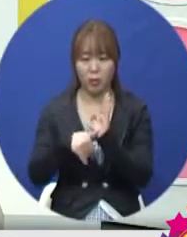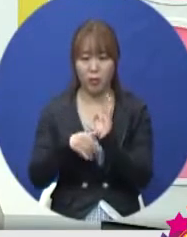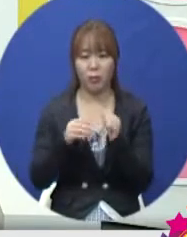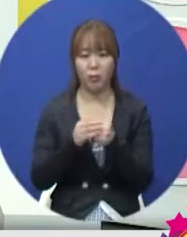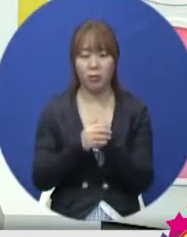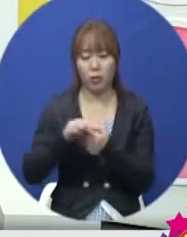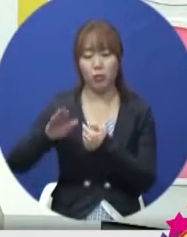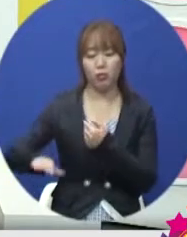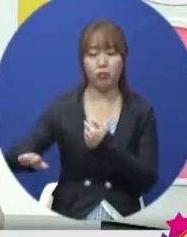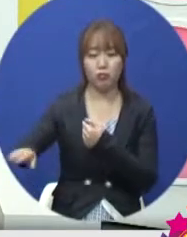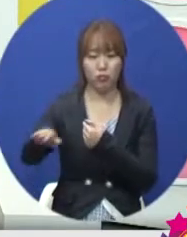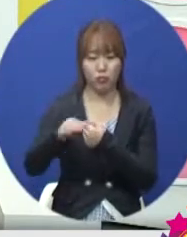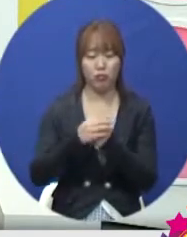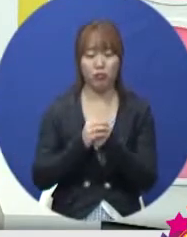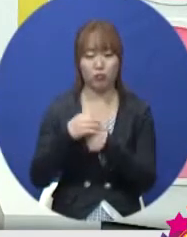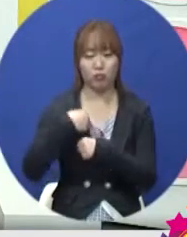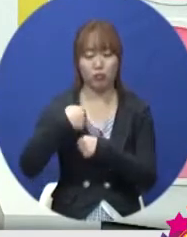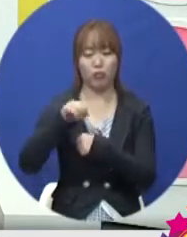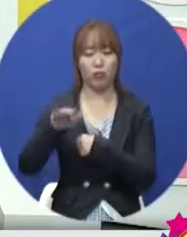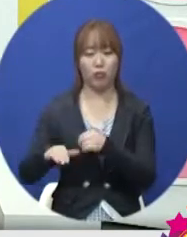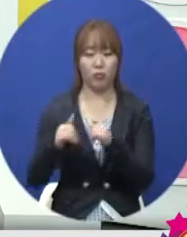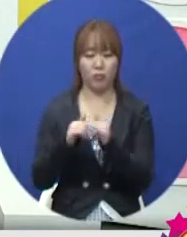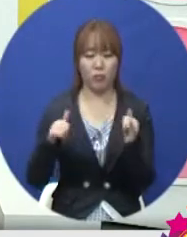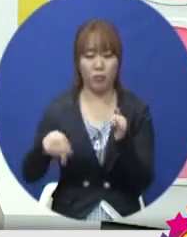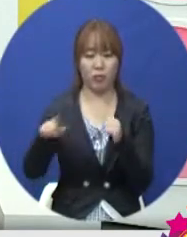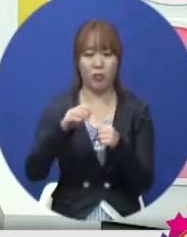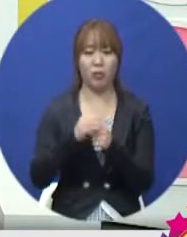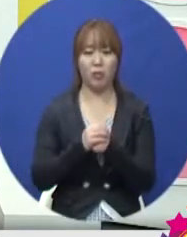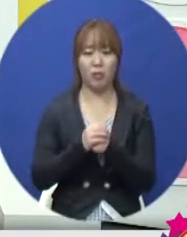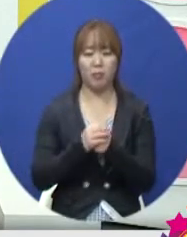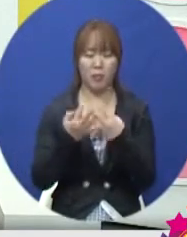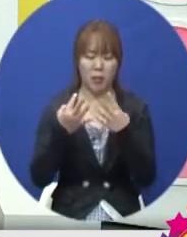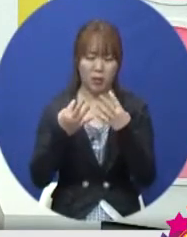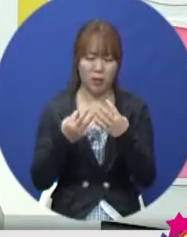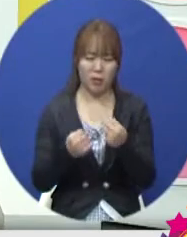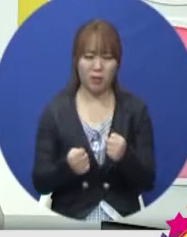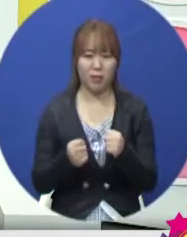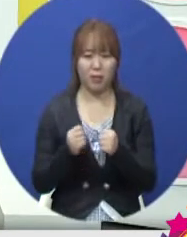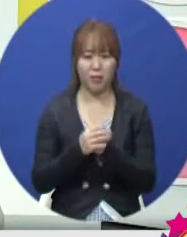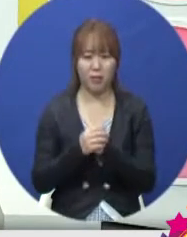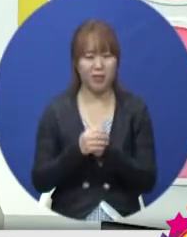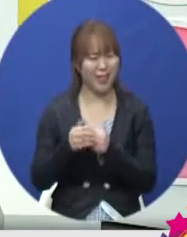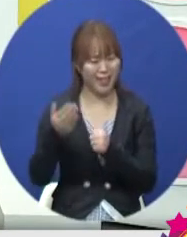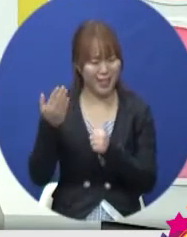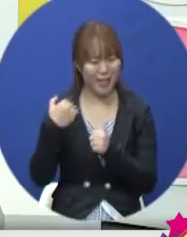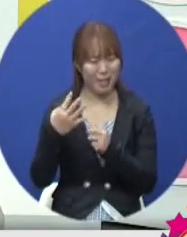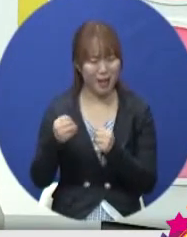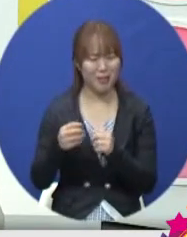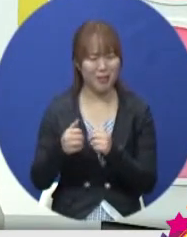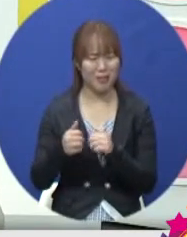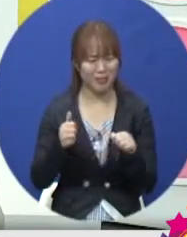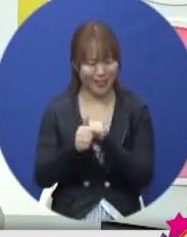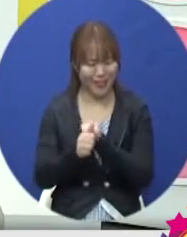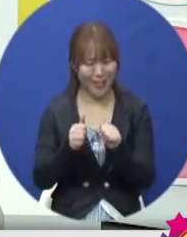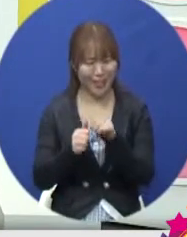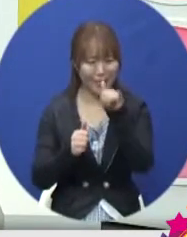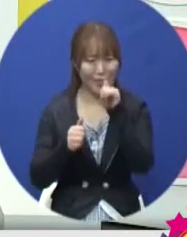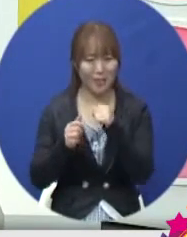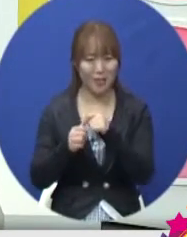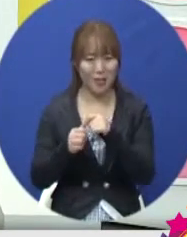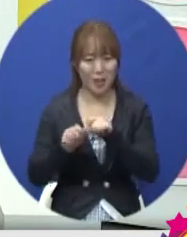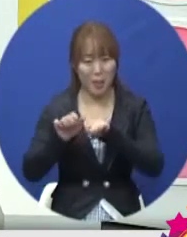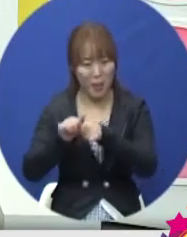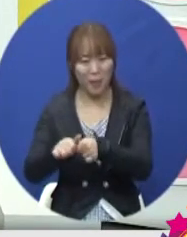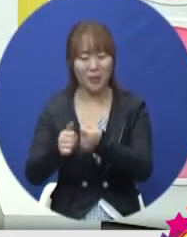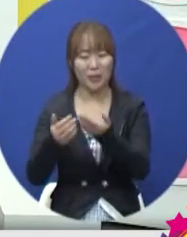예. 후임들 이렇게 그 후임들을 좀 많이 이렇게 옛날에는 구타도 하고 예. 벌도